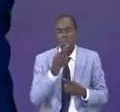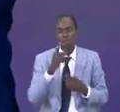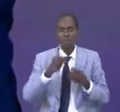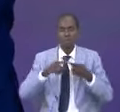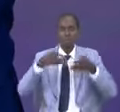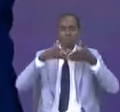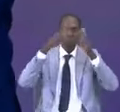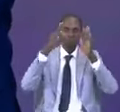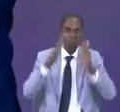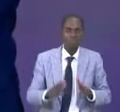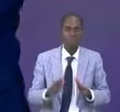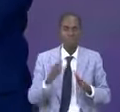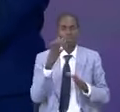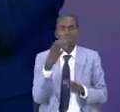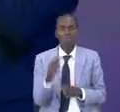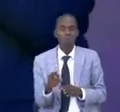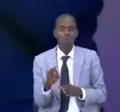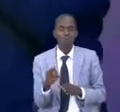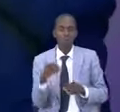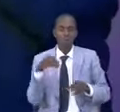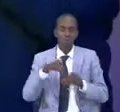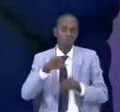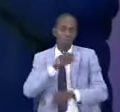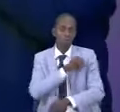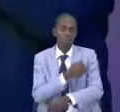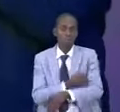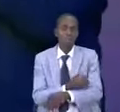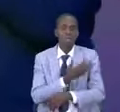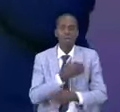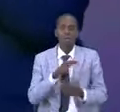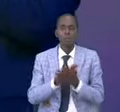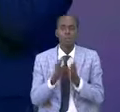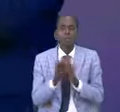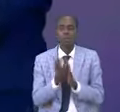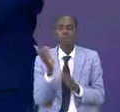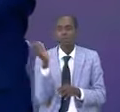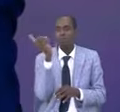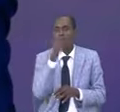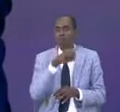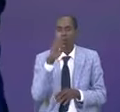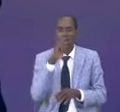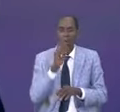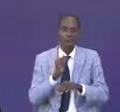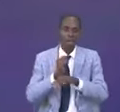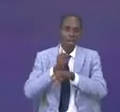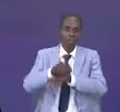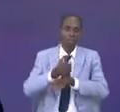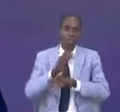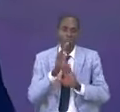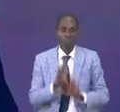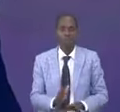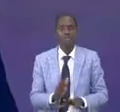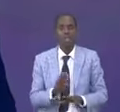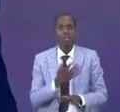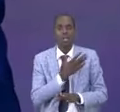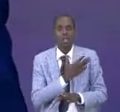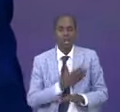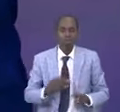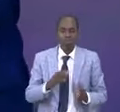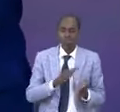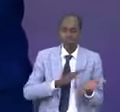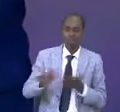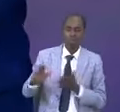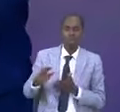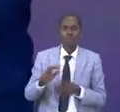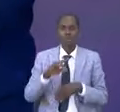constituées et deviennent des angles irréguliers méprisent